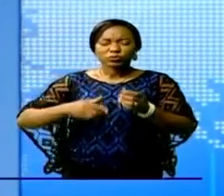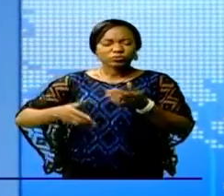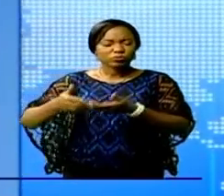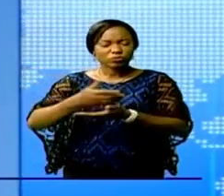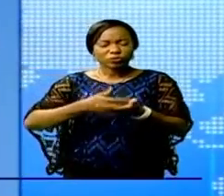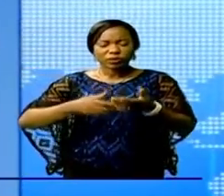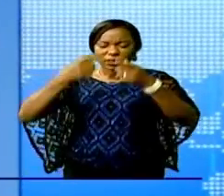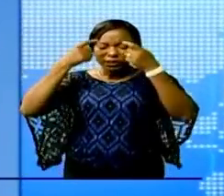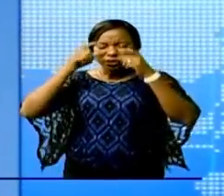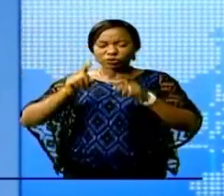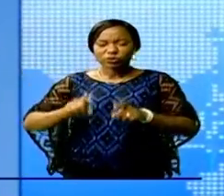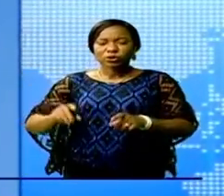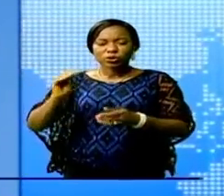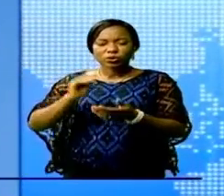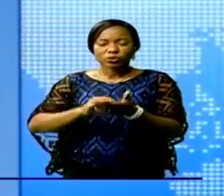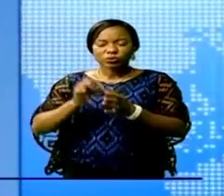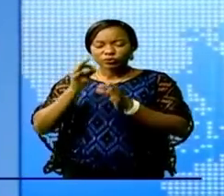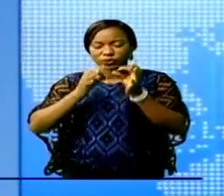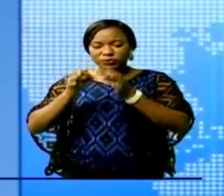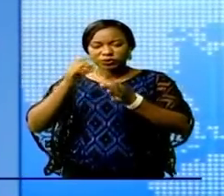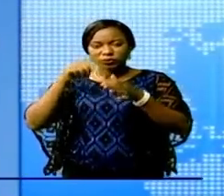décision judiciaire. Nono Mansekou.